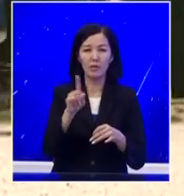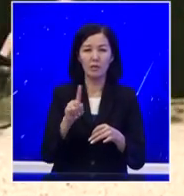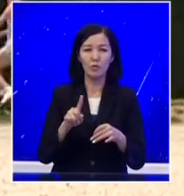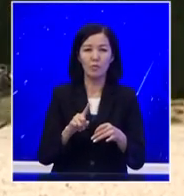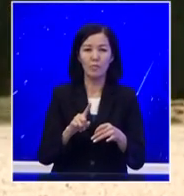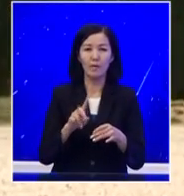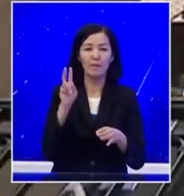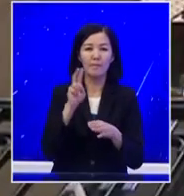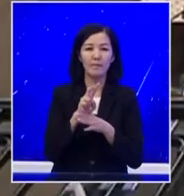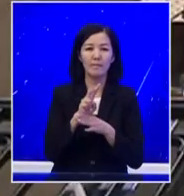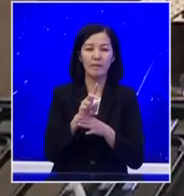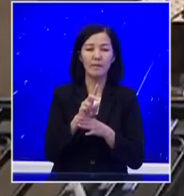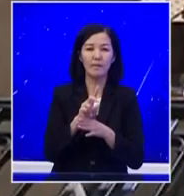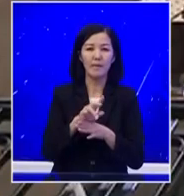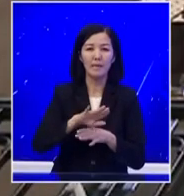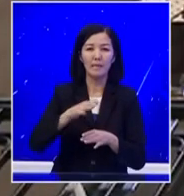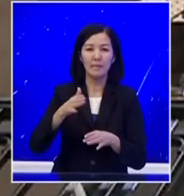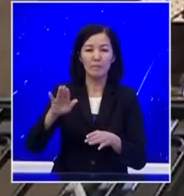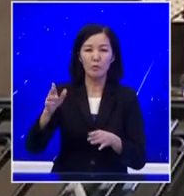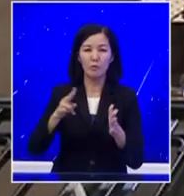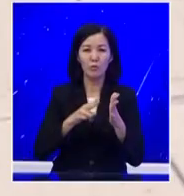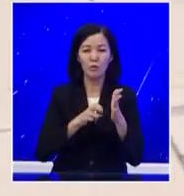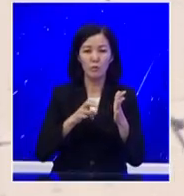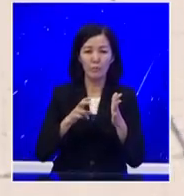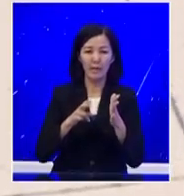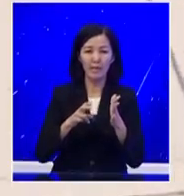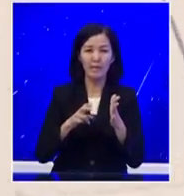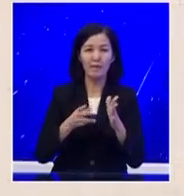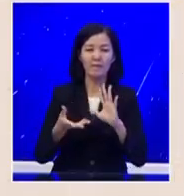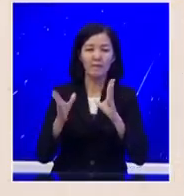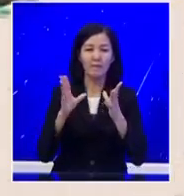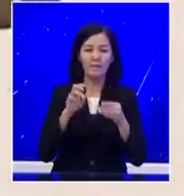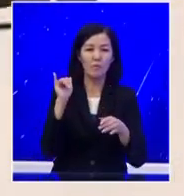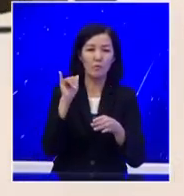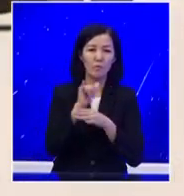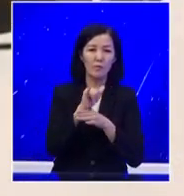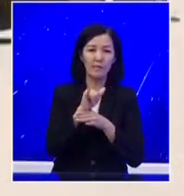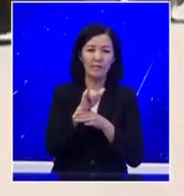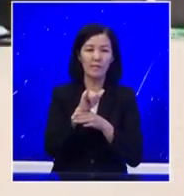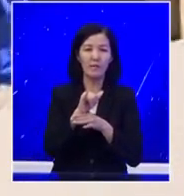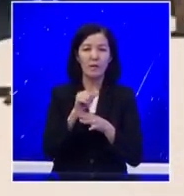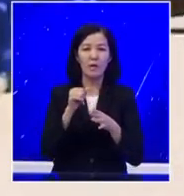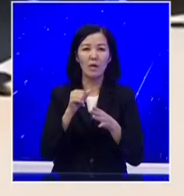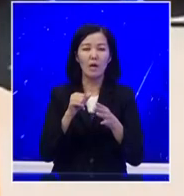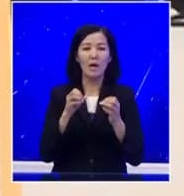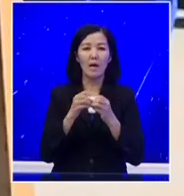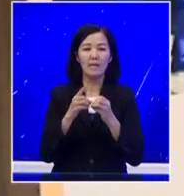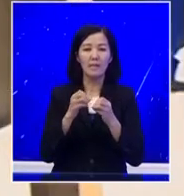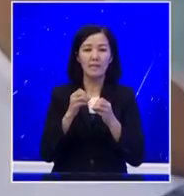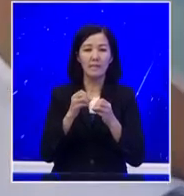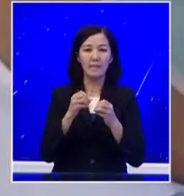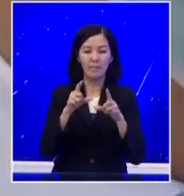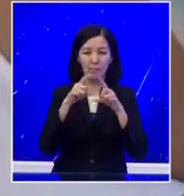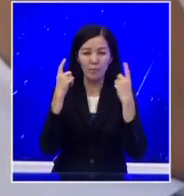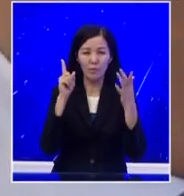них посетителей должны преодолеть 700 ступенек отныне все гости эйфелевой башни от 11 лет будут носить маски